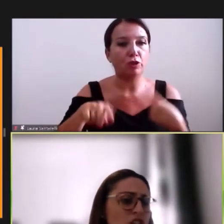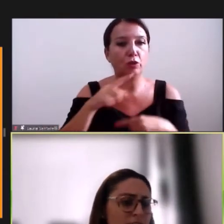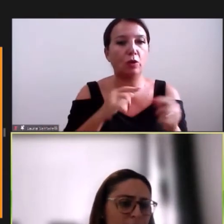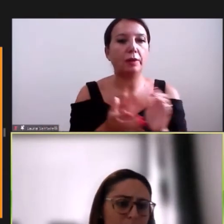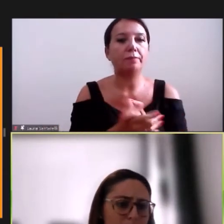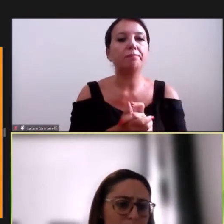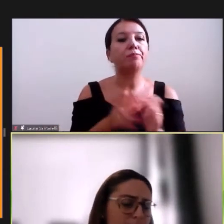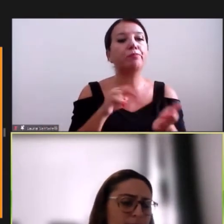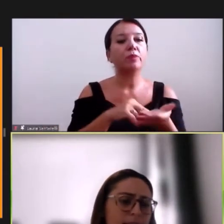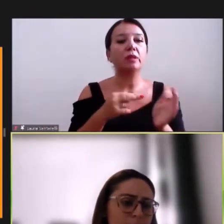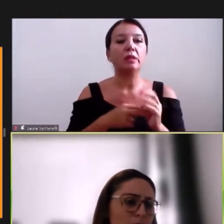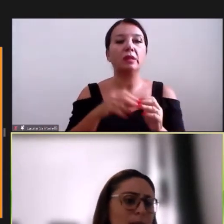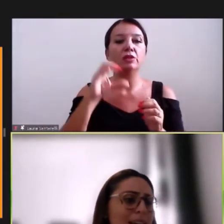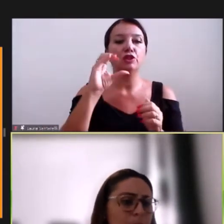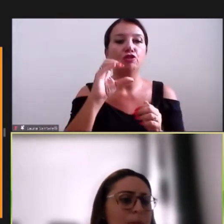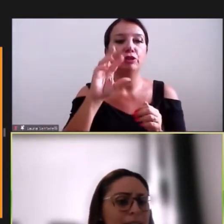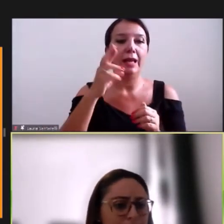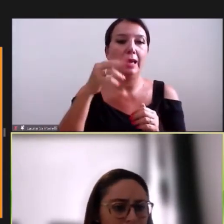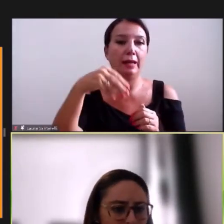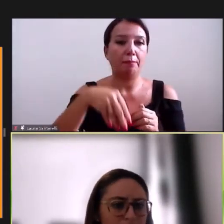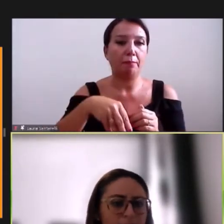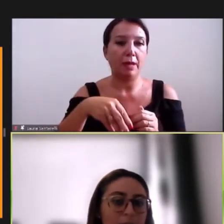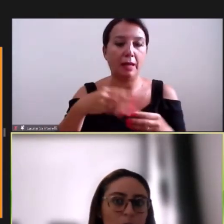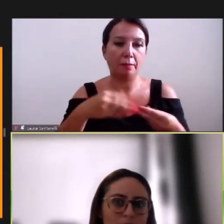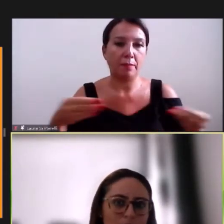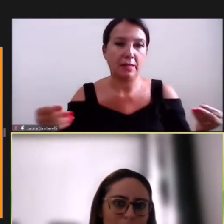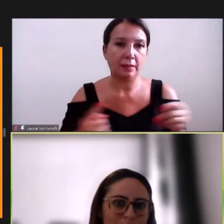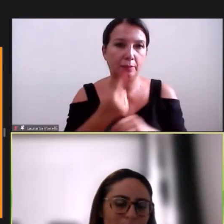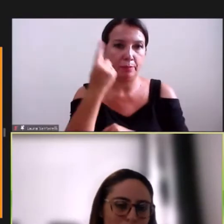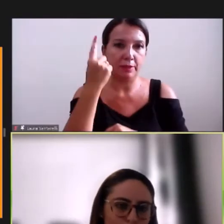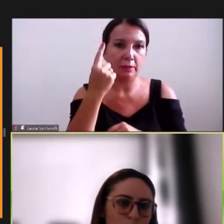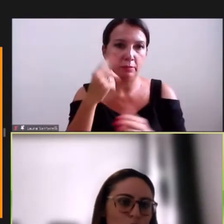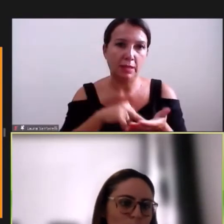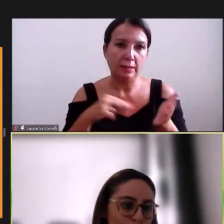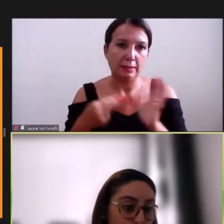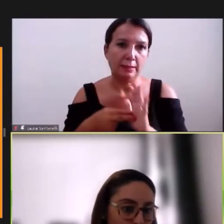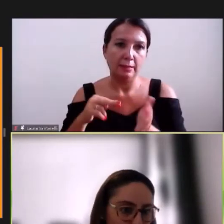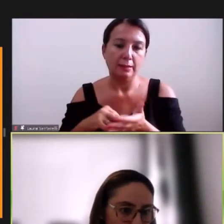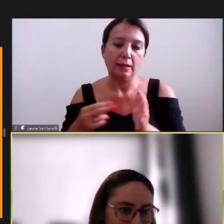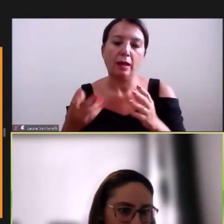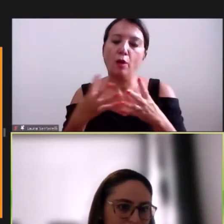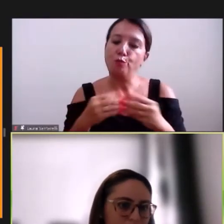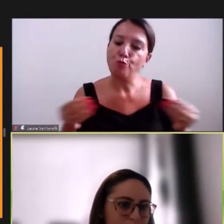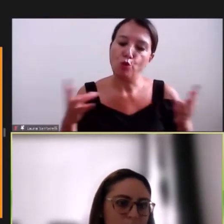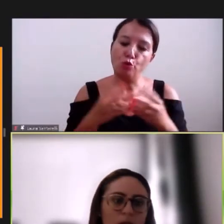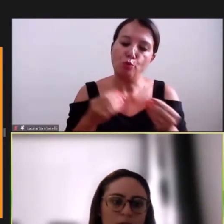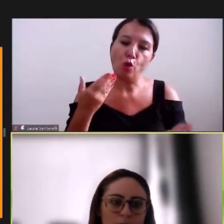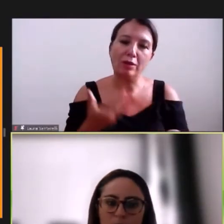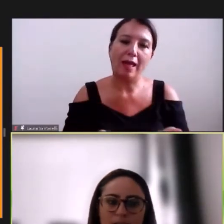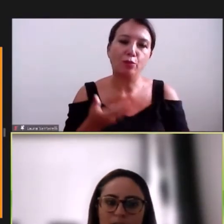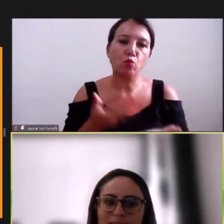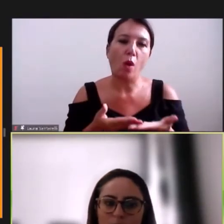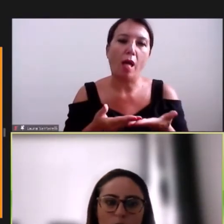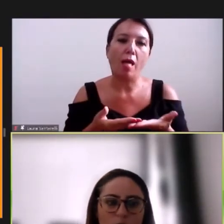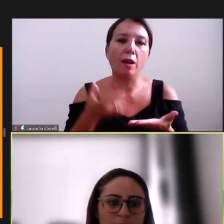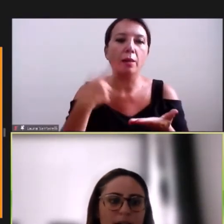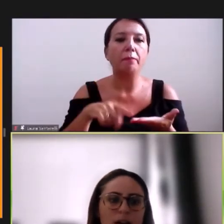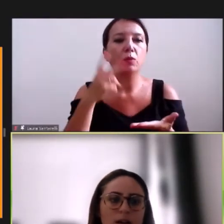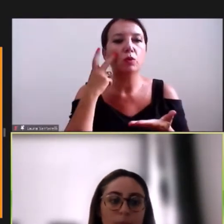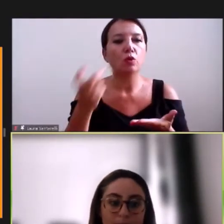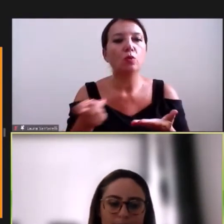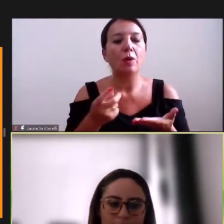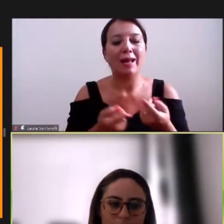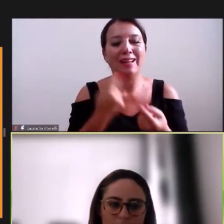questione del CRM sarebbero le materie prime critiche, che è una questione molto molto attuale per una rilevanza